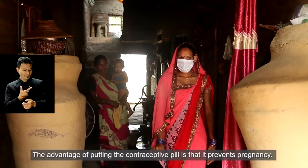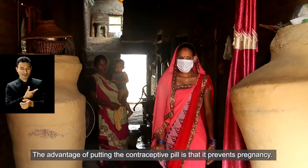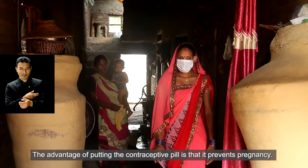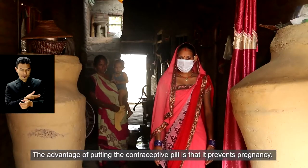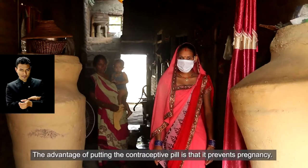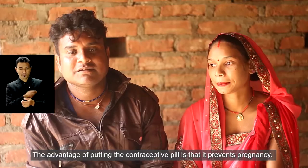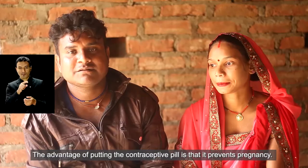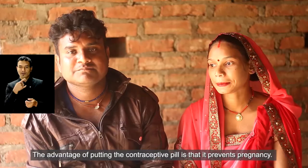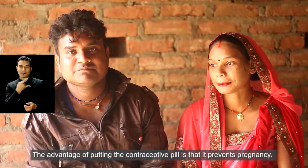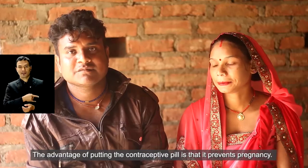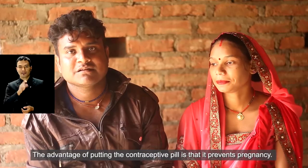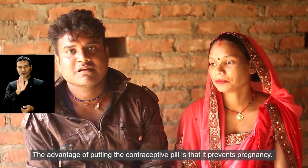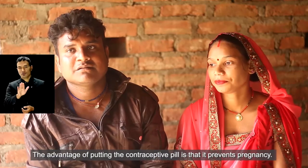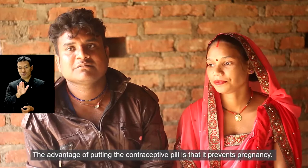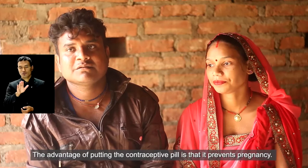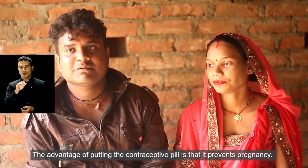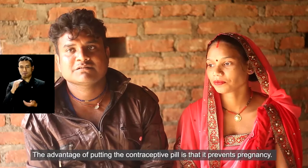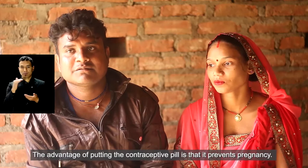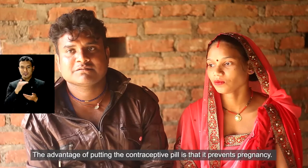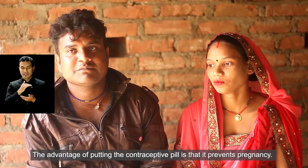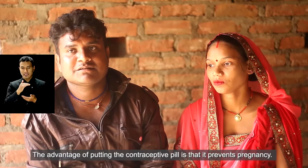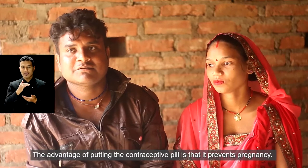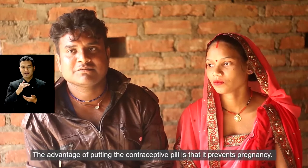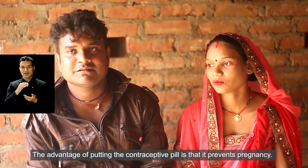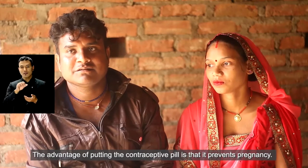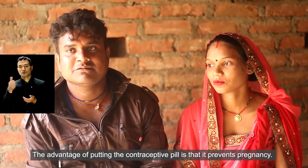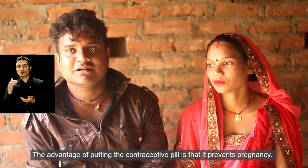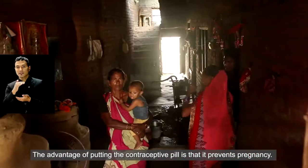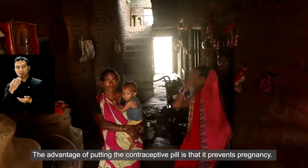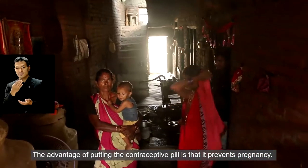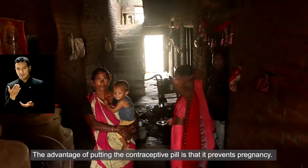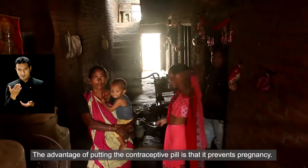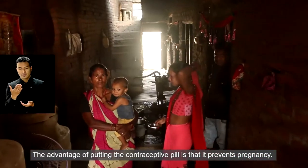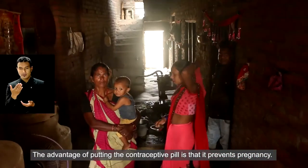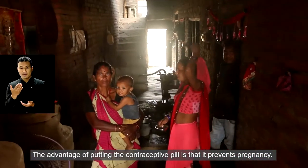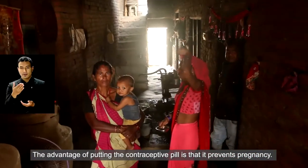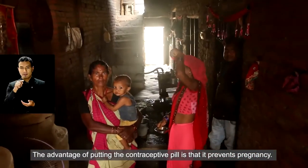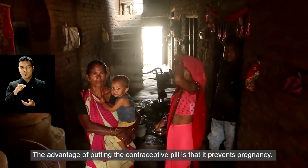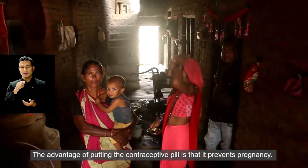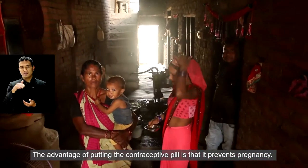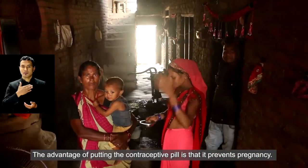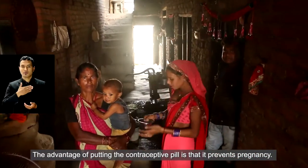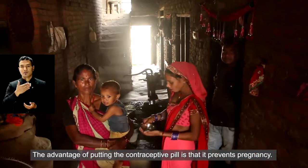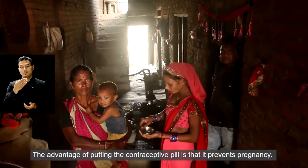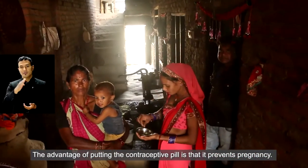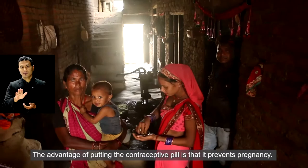गोली हालेर अब फाइदै हुन्छ, त्यो बच्चा त्यो बच्चा हुँदैन, त्यो रोपेको